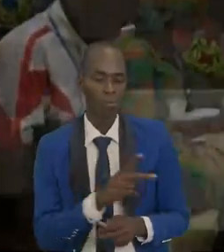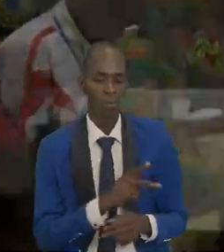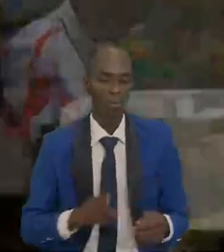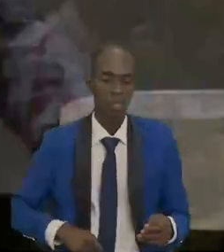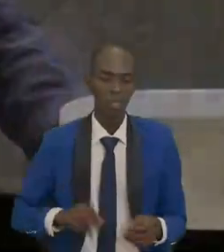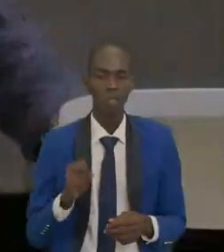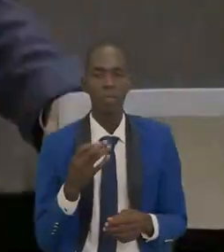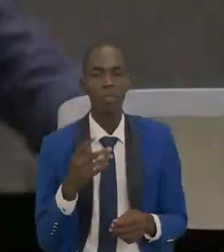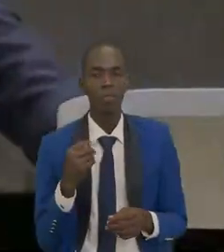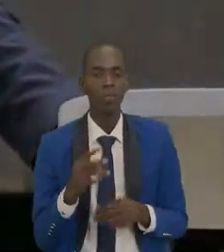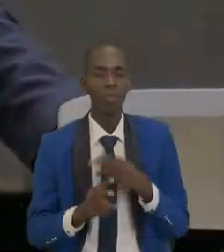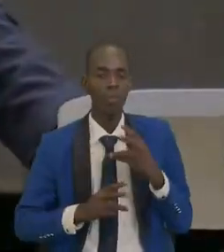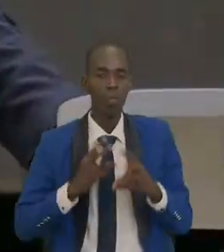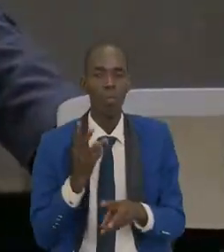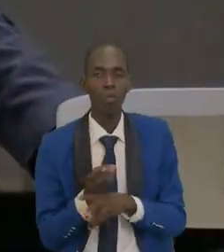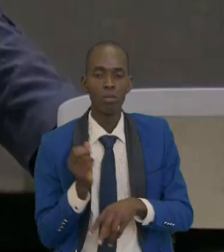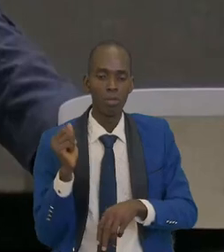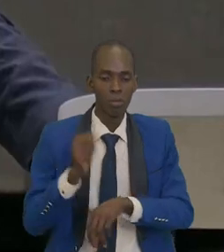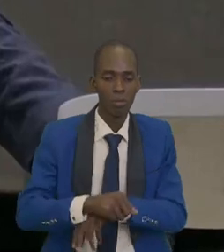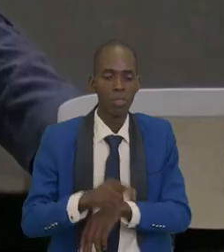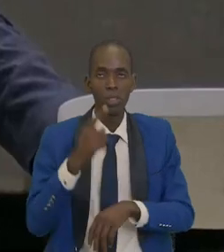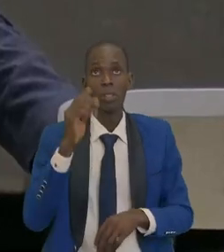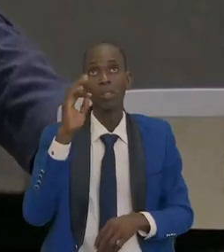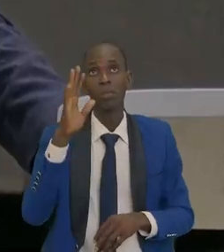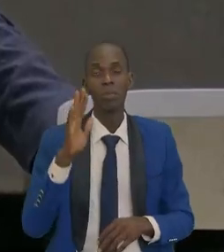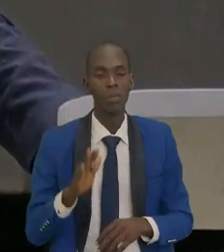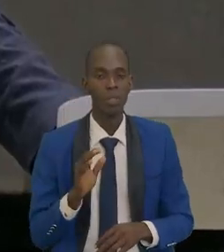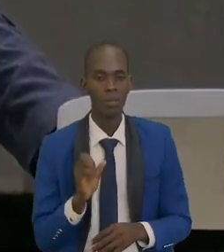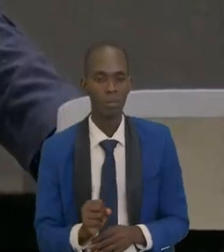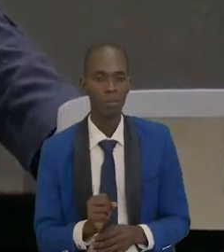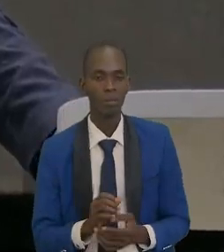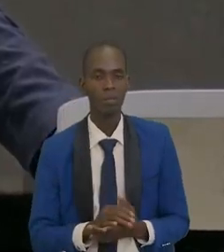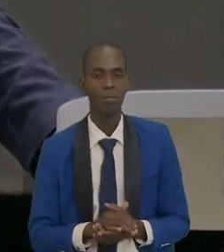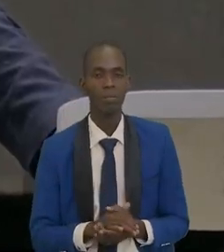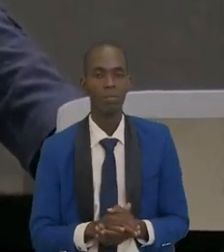du monde subjuguent les prédicateurs,